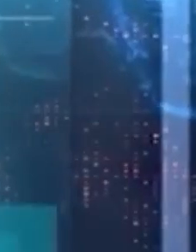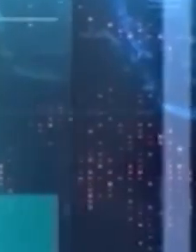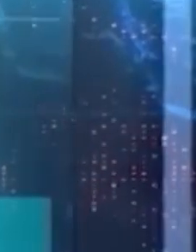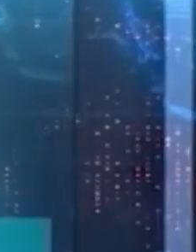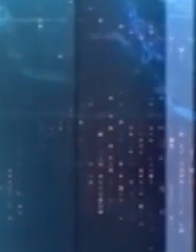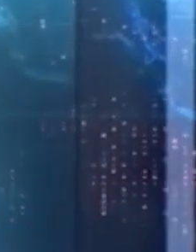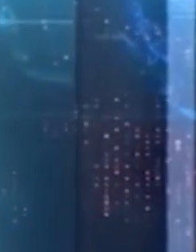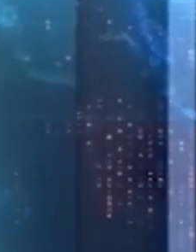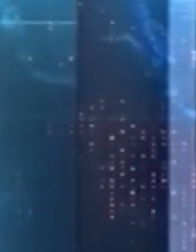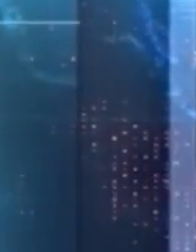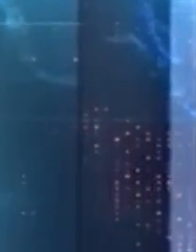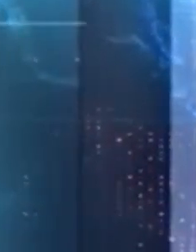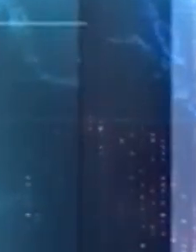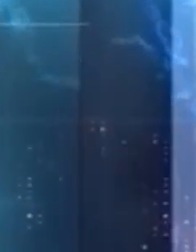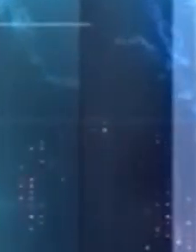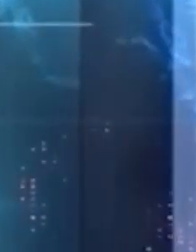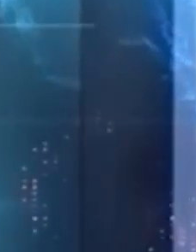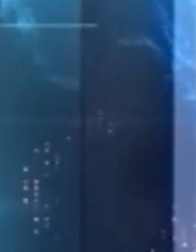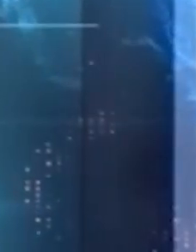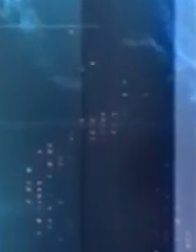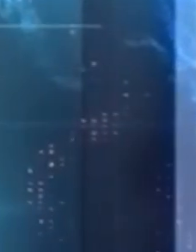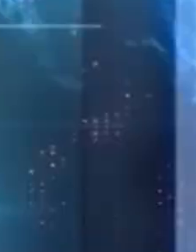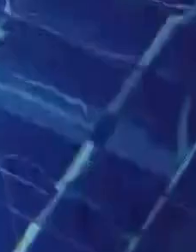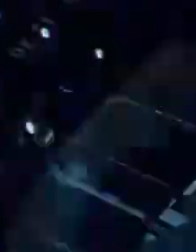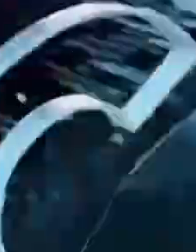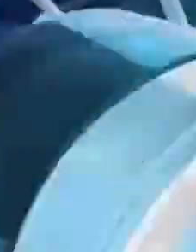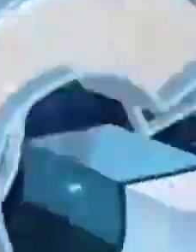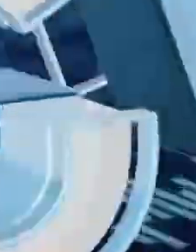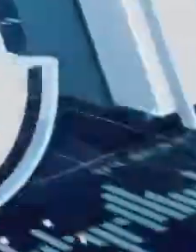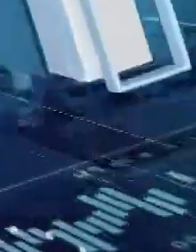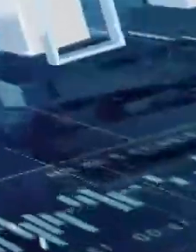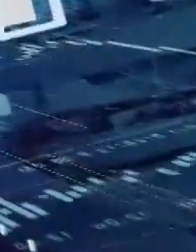Нурбек, телеканал ЖТСУ, Алматинская область.